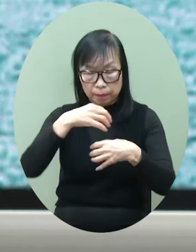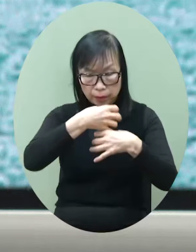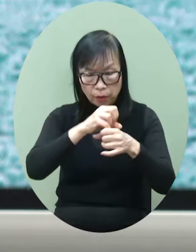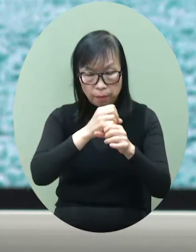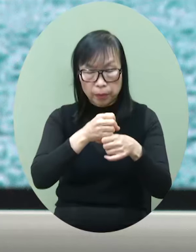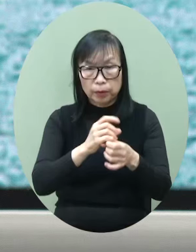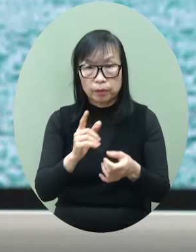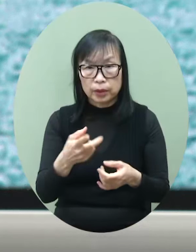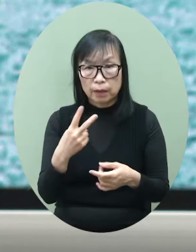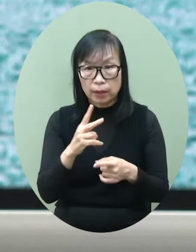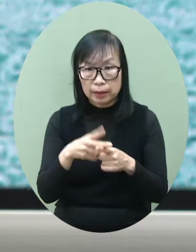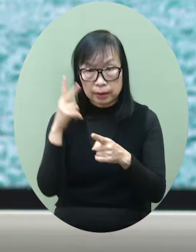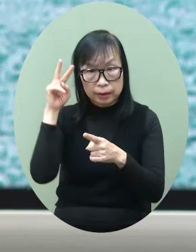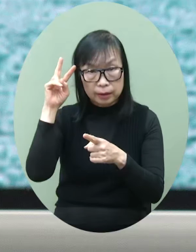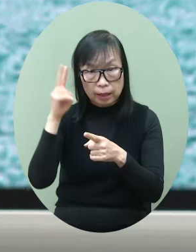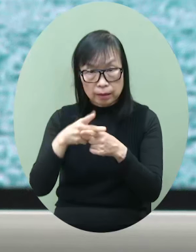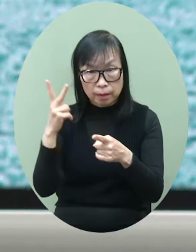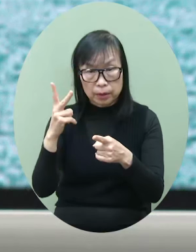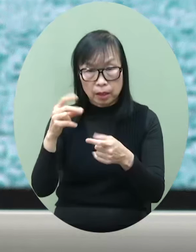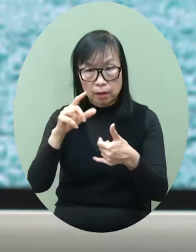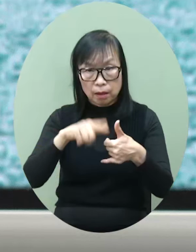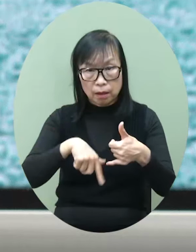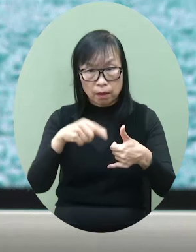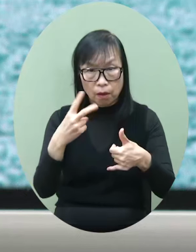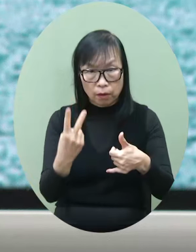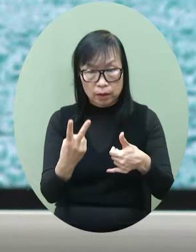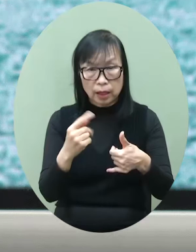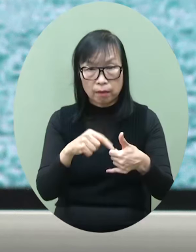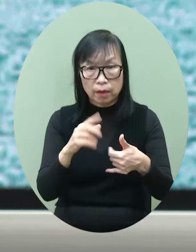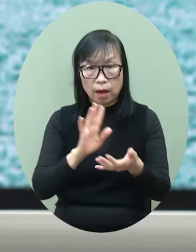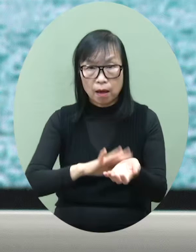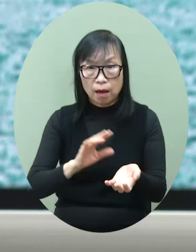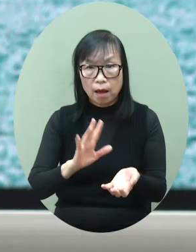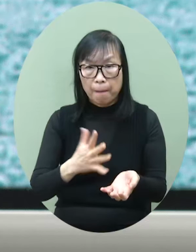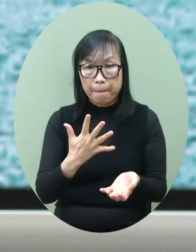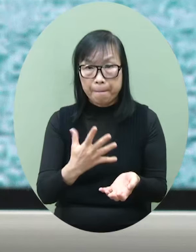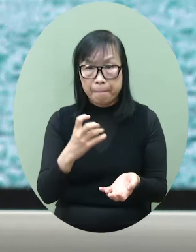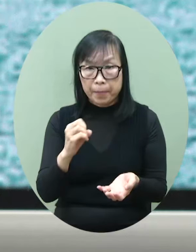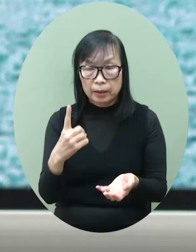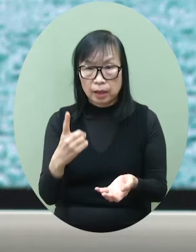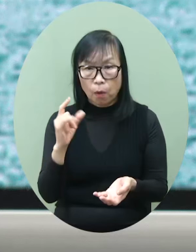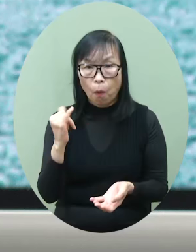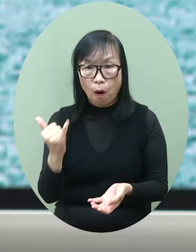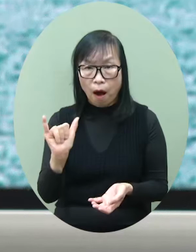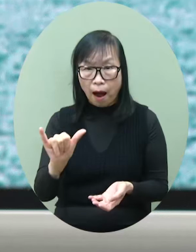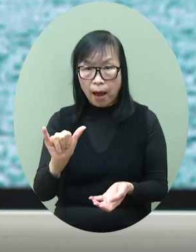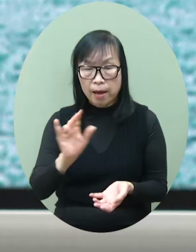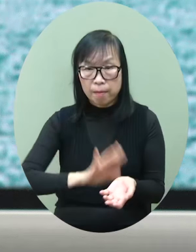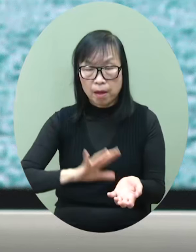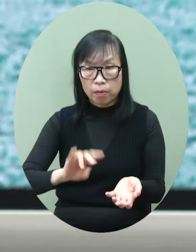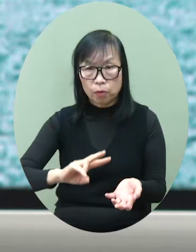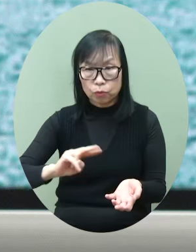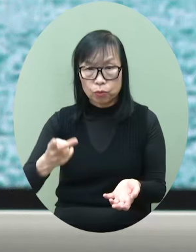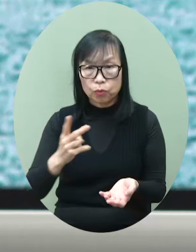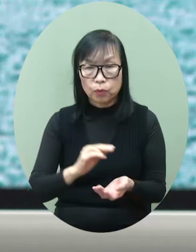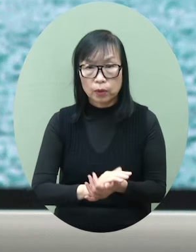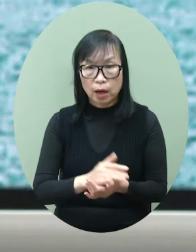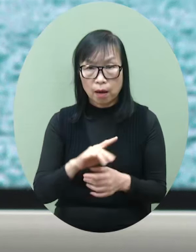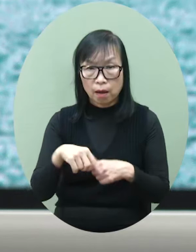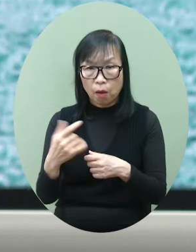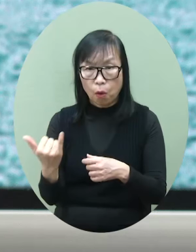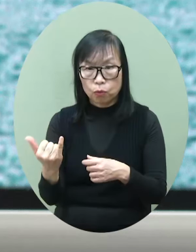這兩位第12日的樣本的人士都是有M501Y的病毒株另外有六宗